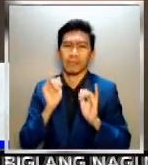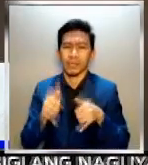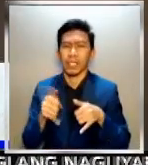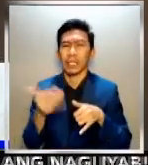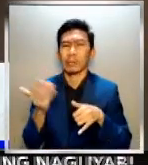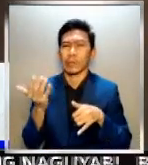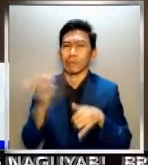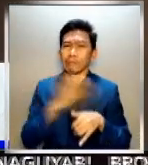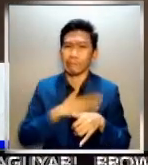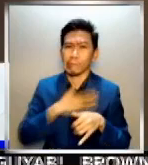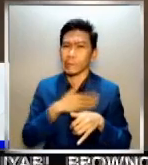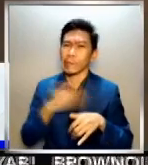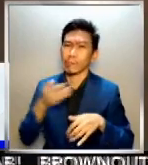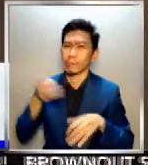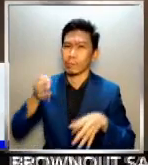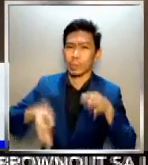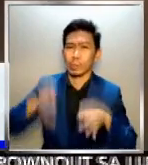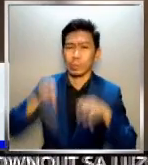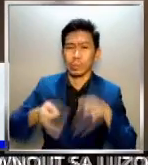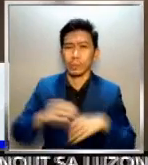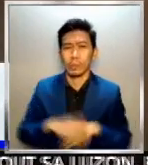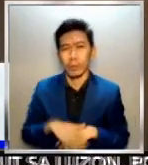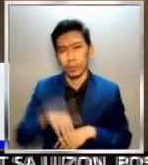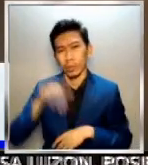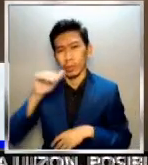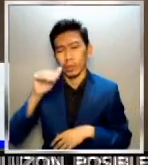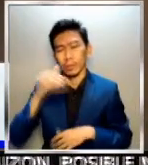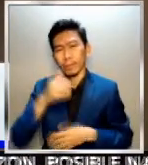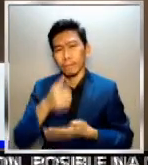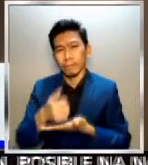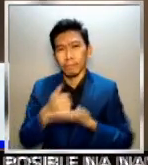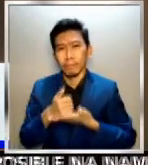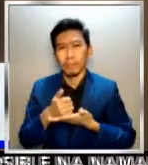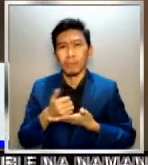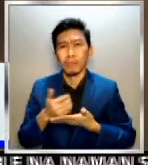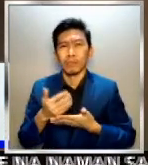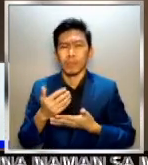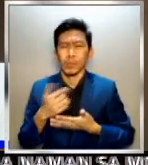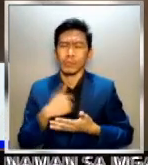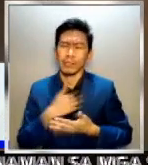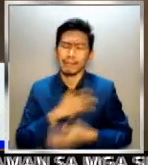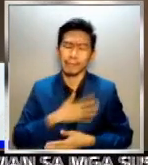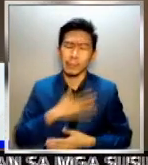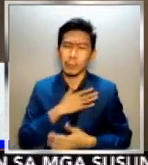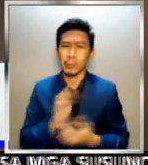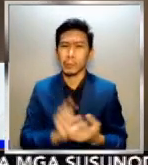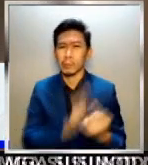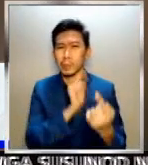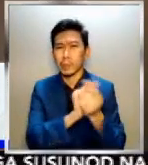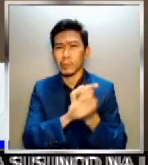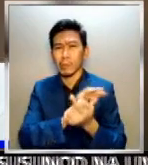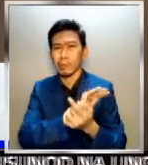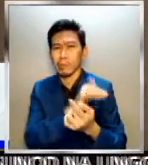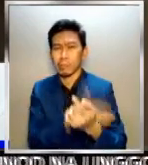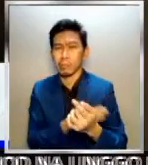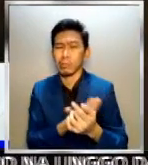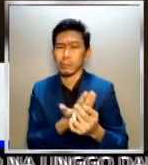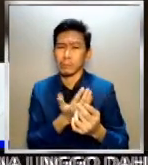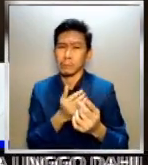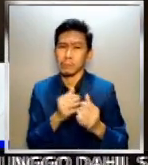dito. Gusto ko po pumakita ang mga anak ko. Gusto ko po pumakauwi.